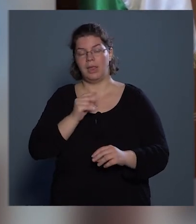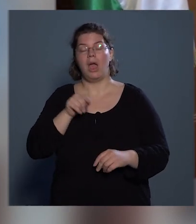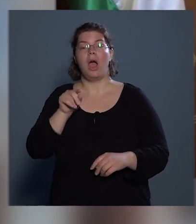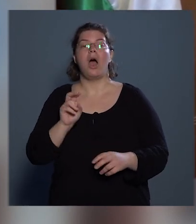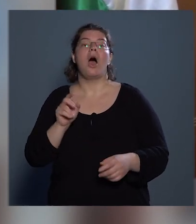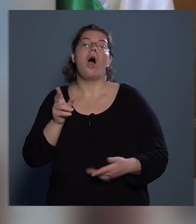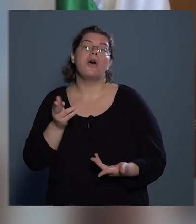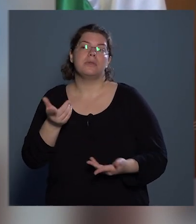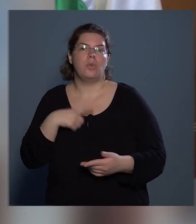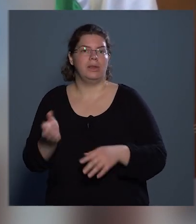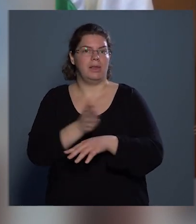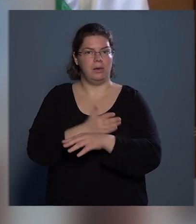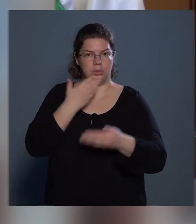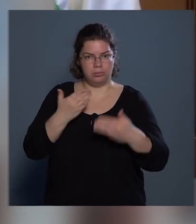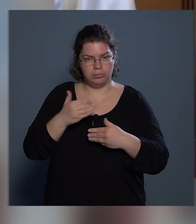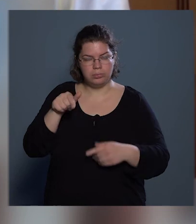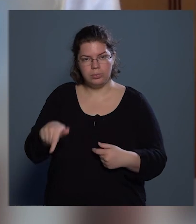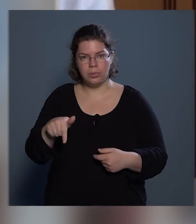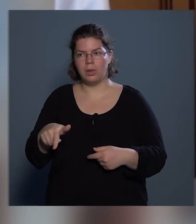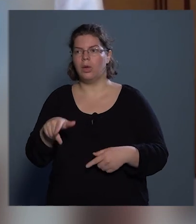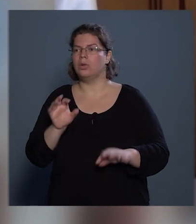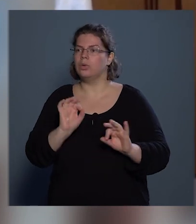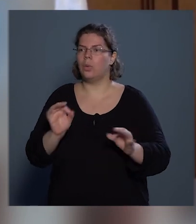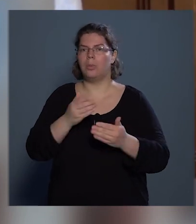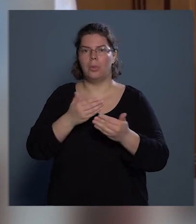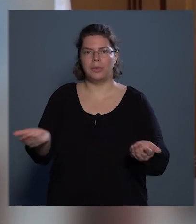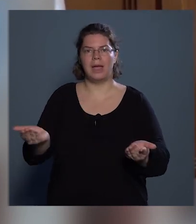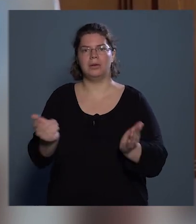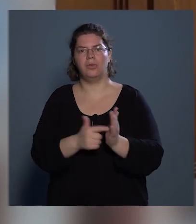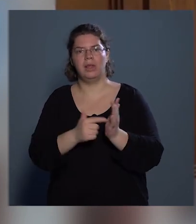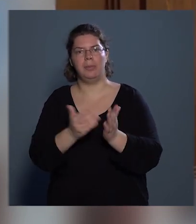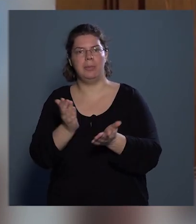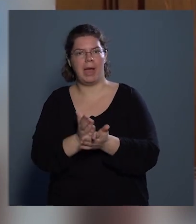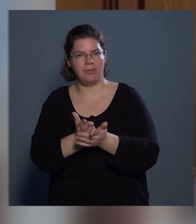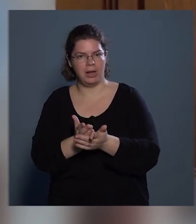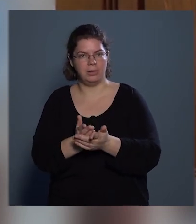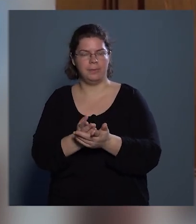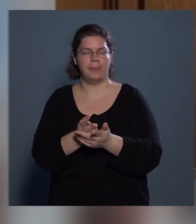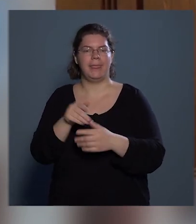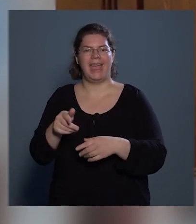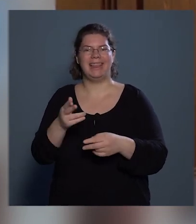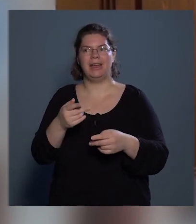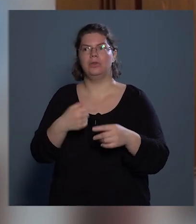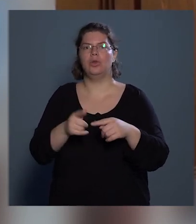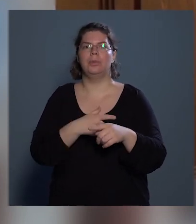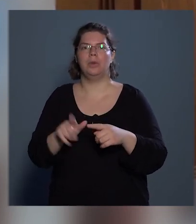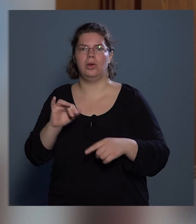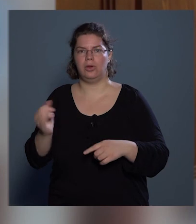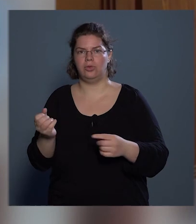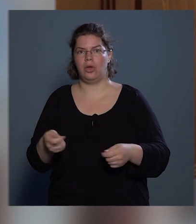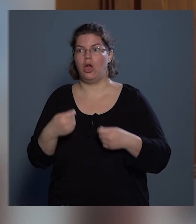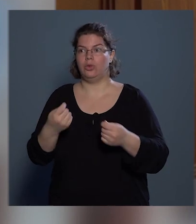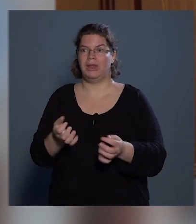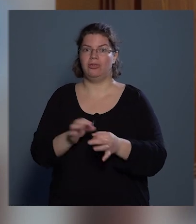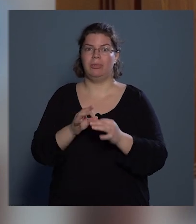ez egy jó színvonalú, modern, követelményeknek megfelelő iskola legyen, ennek a többszöröse is adott esetben